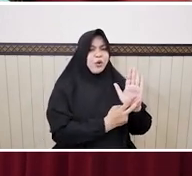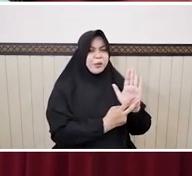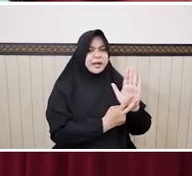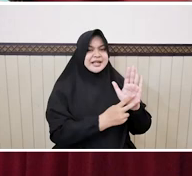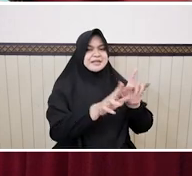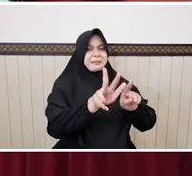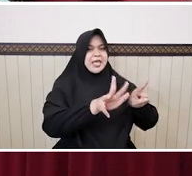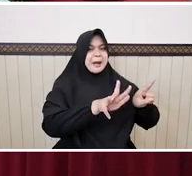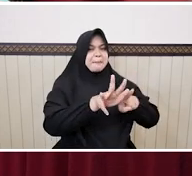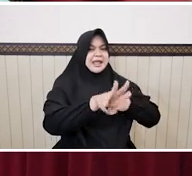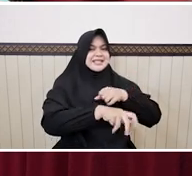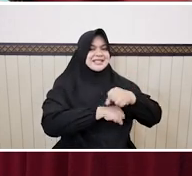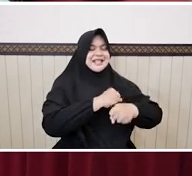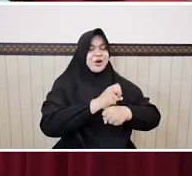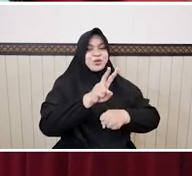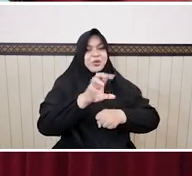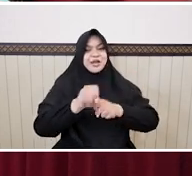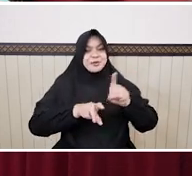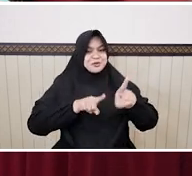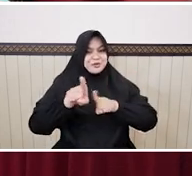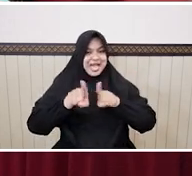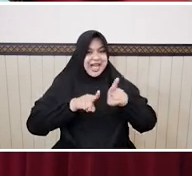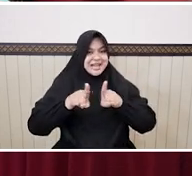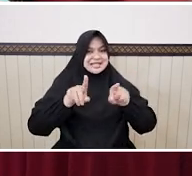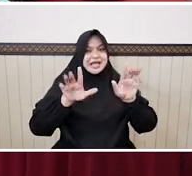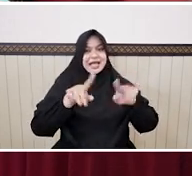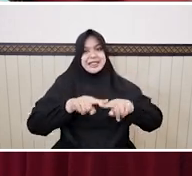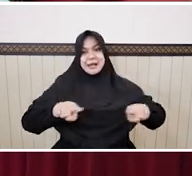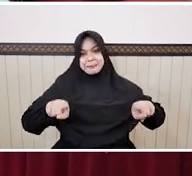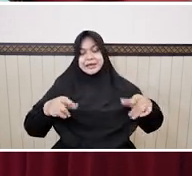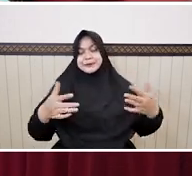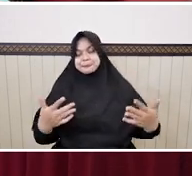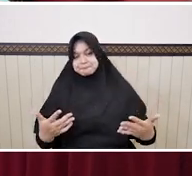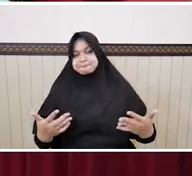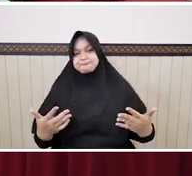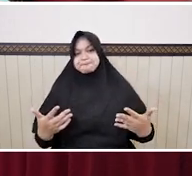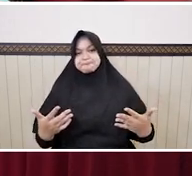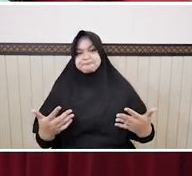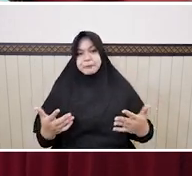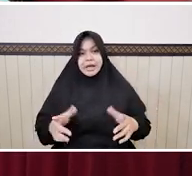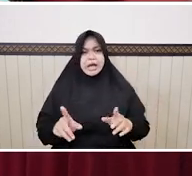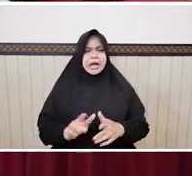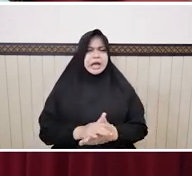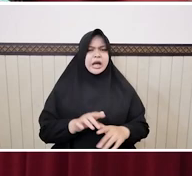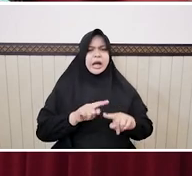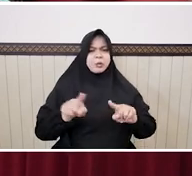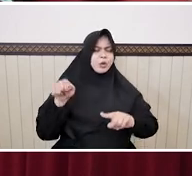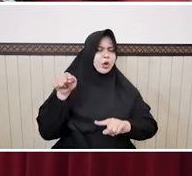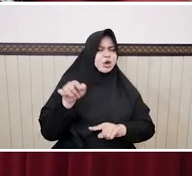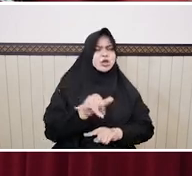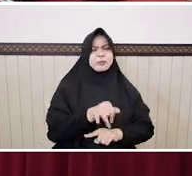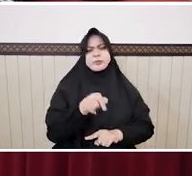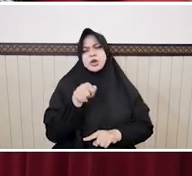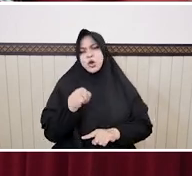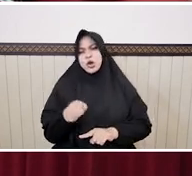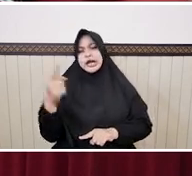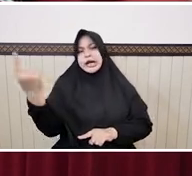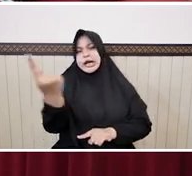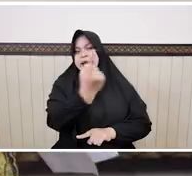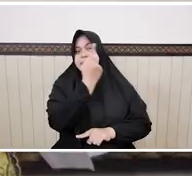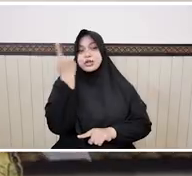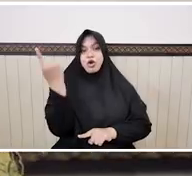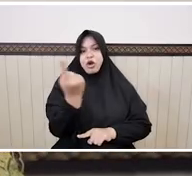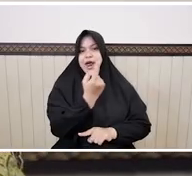19 tahun 2011 Namun demikian sekalipun begitu secara nasional